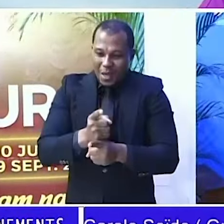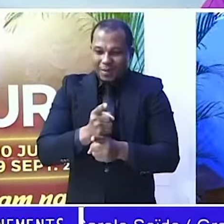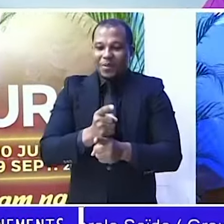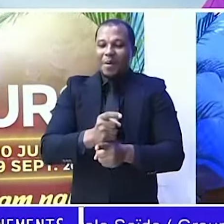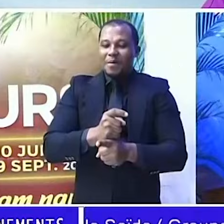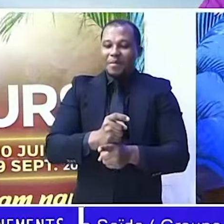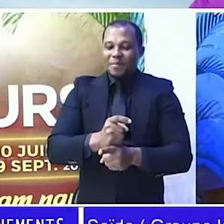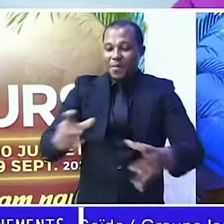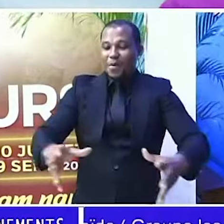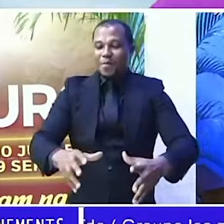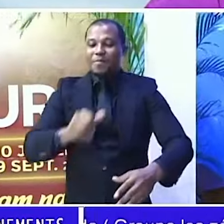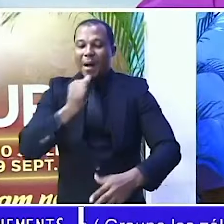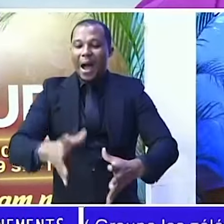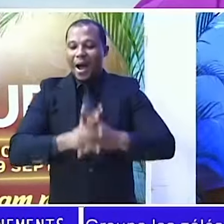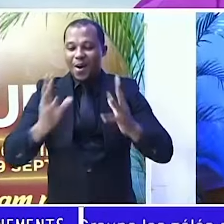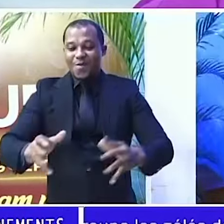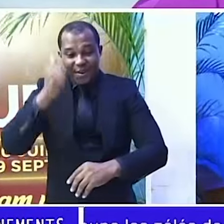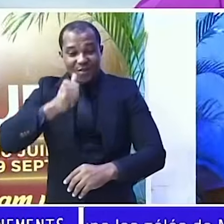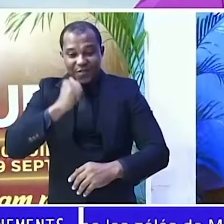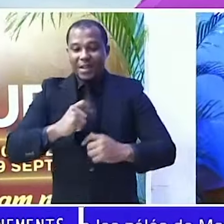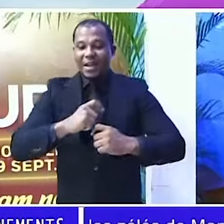dans couillon nègre faut apprendre ça madame